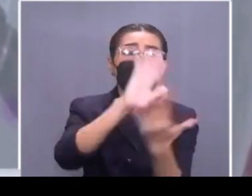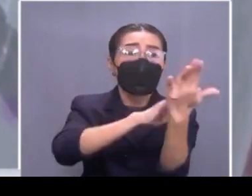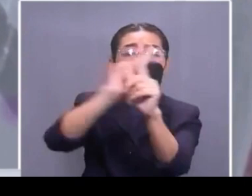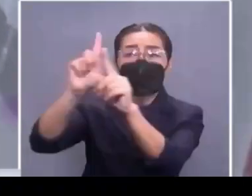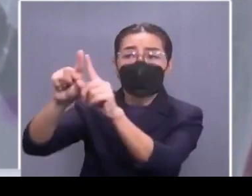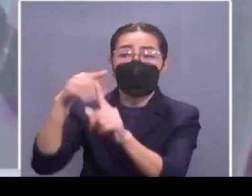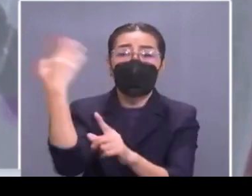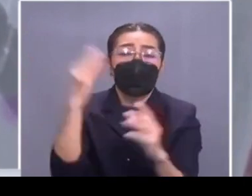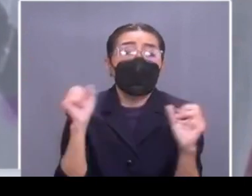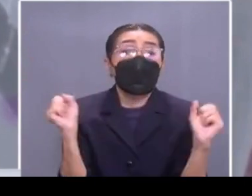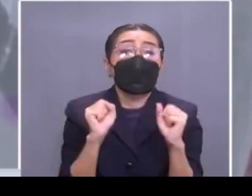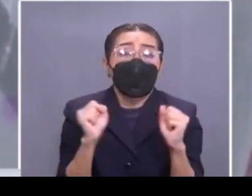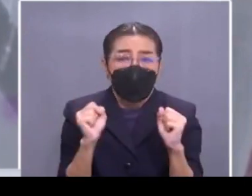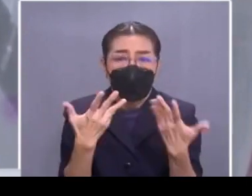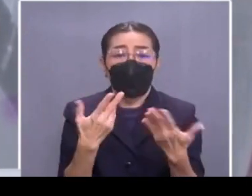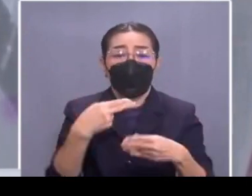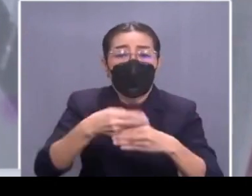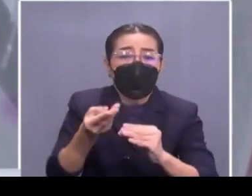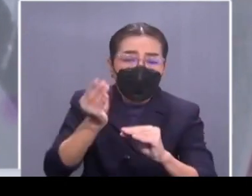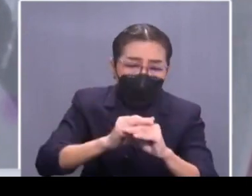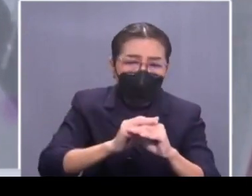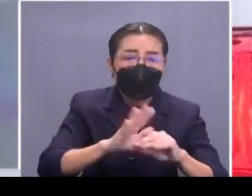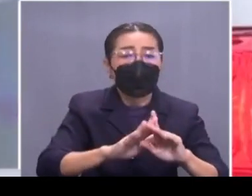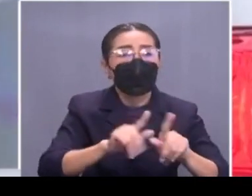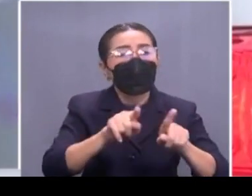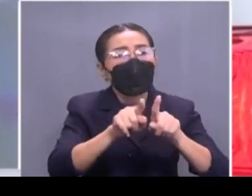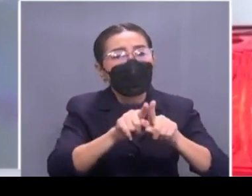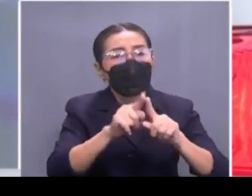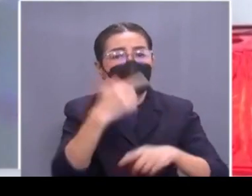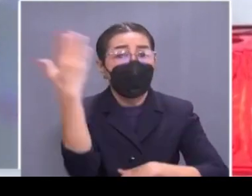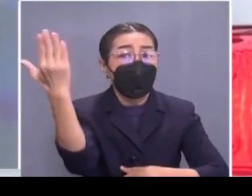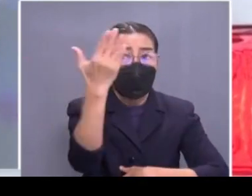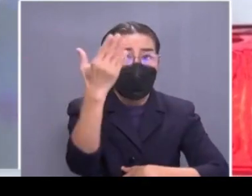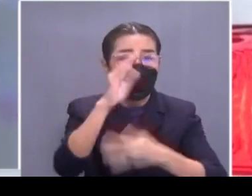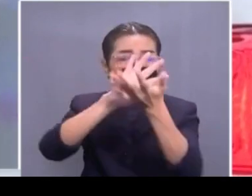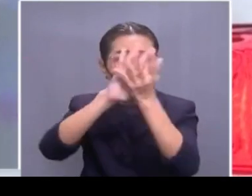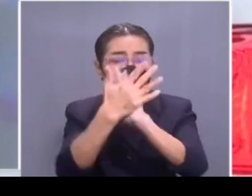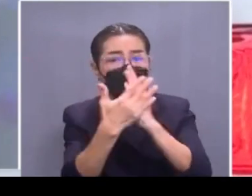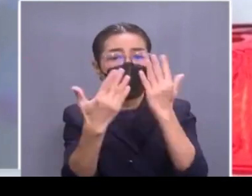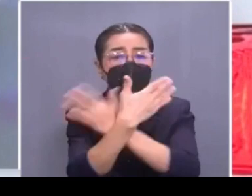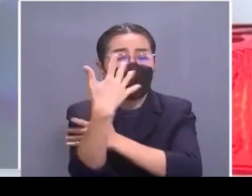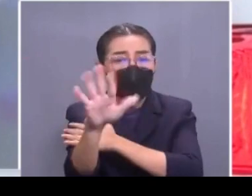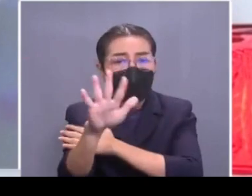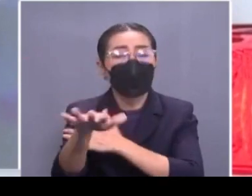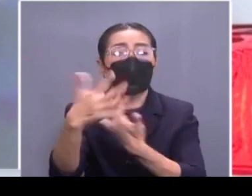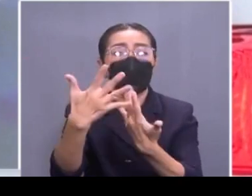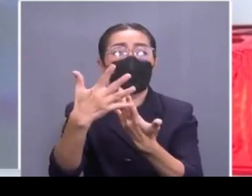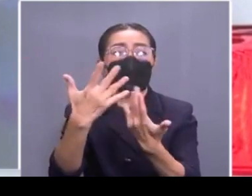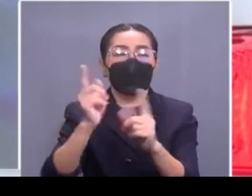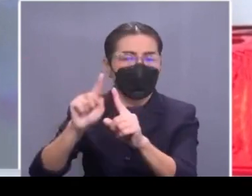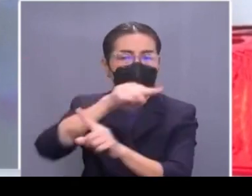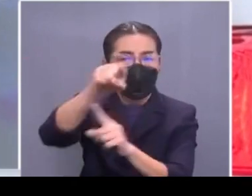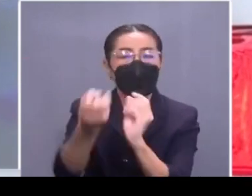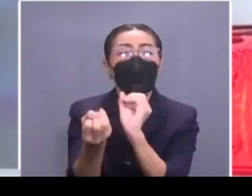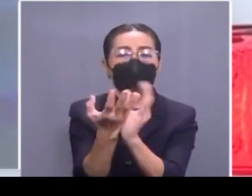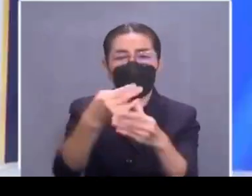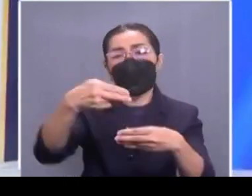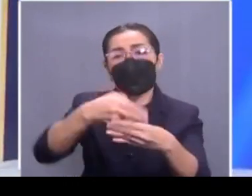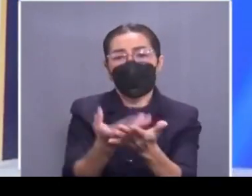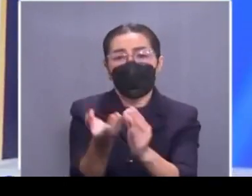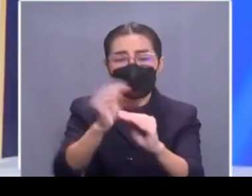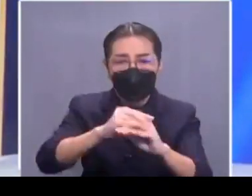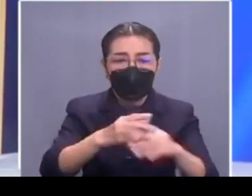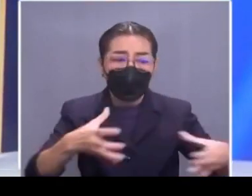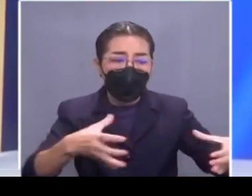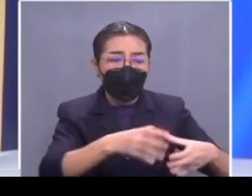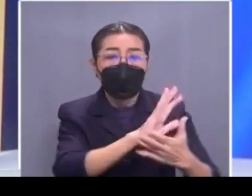แล้วก็การชะงักงานของการผลิตของสภาพภูมิอากาศที่เปลี่ยนไปด้วยนะคะแล้วดูแล้วเนี่ยน่าจะดีขึ้นโอเปกก็ประ